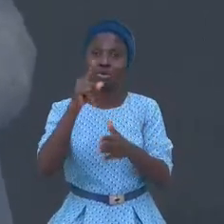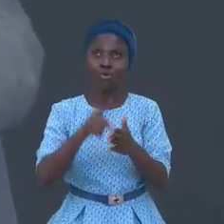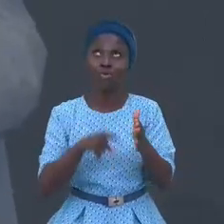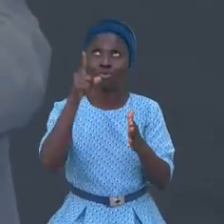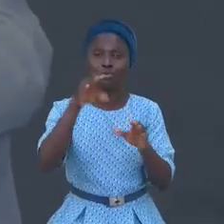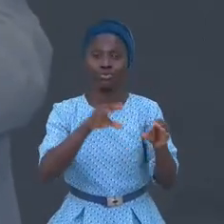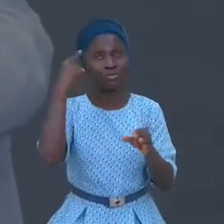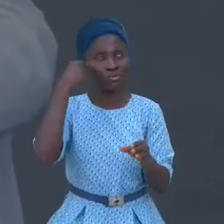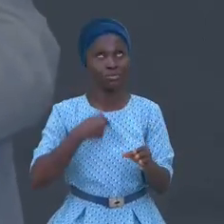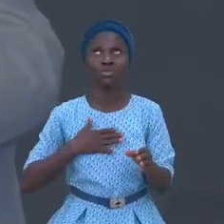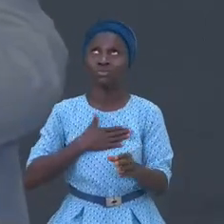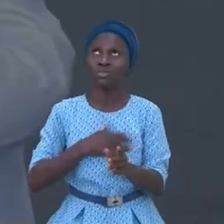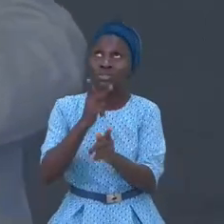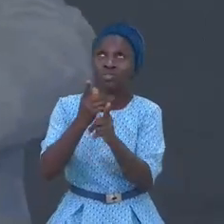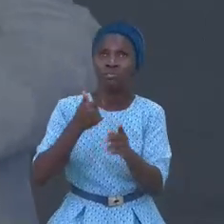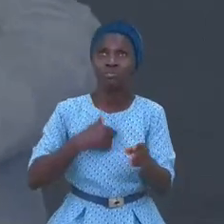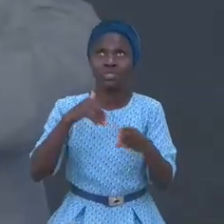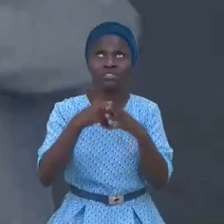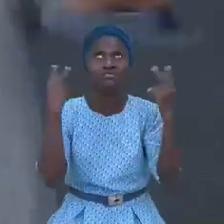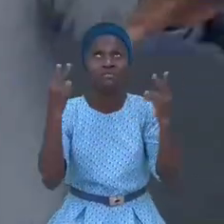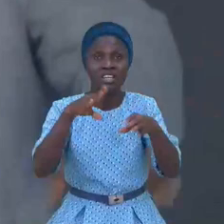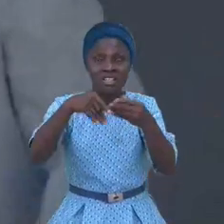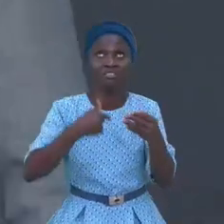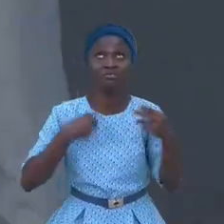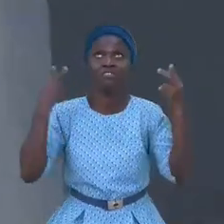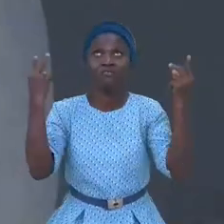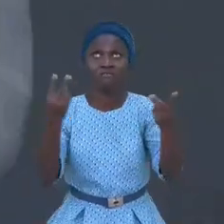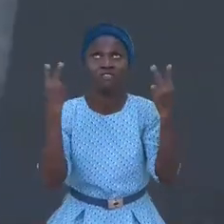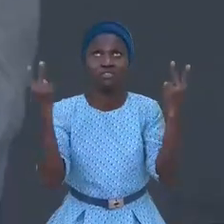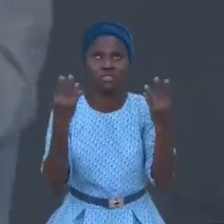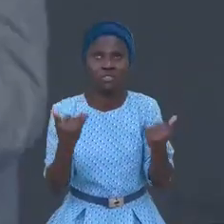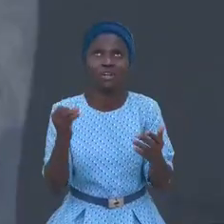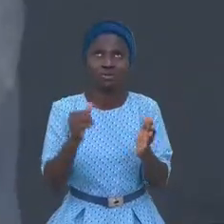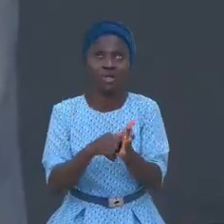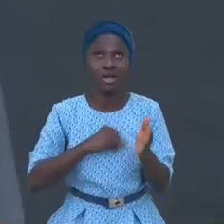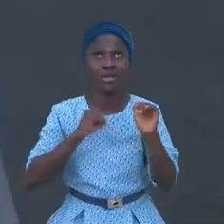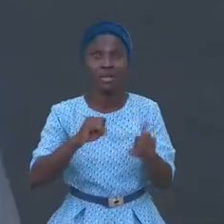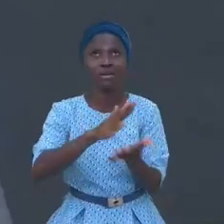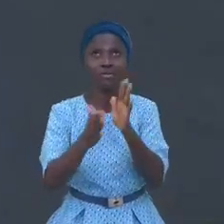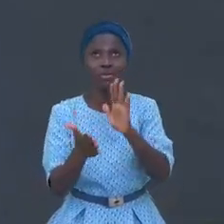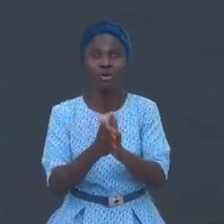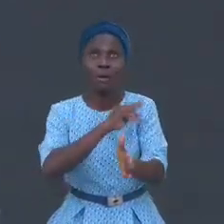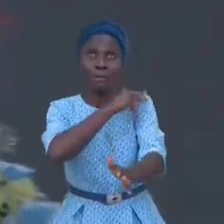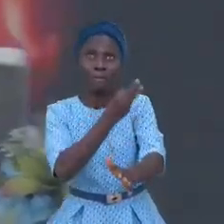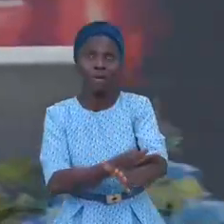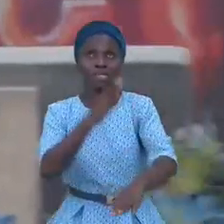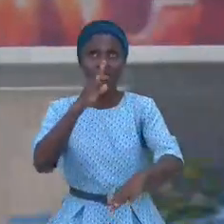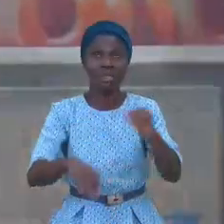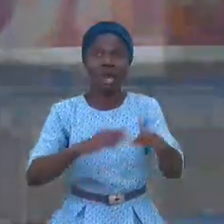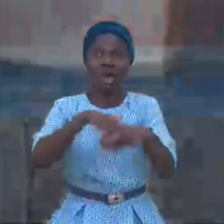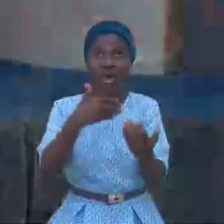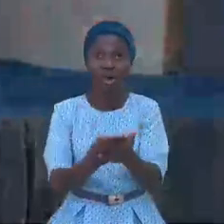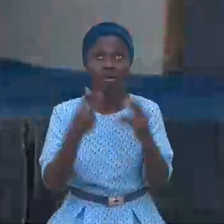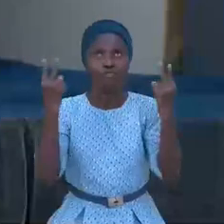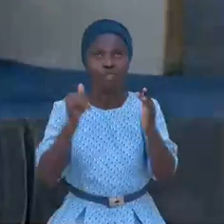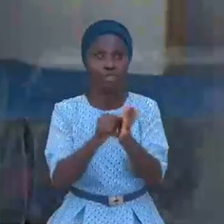Donne-moi la victoire maintenant, qui sera plus forte que toutes les victoires que j'ai jamais eues. Tu as